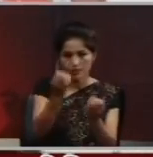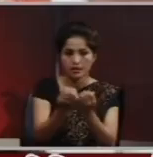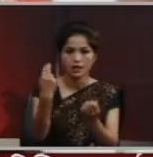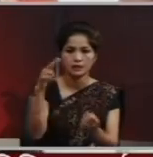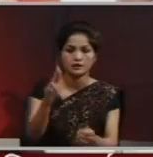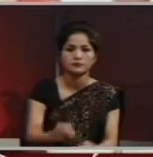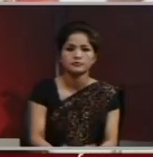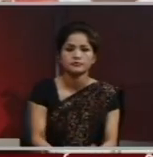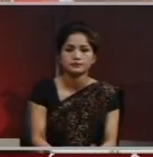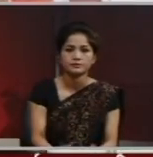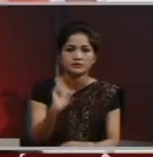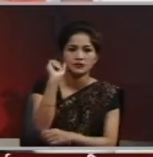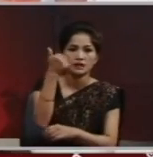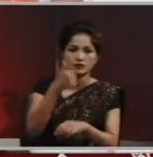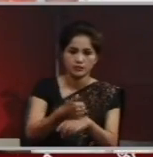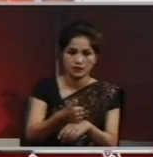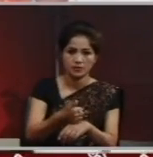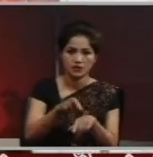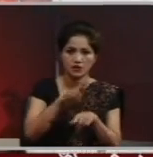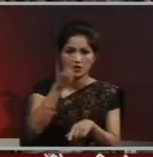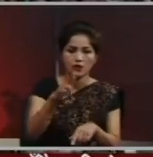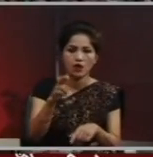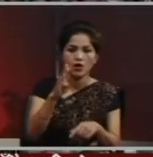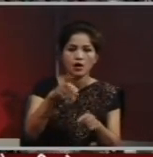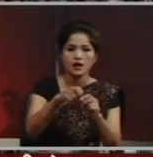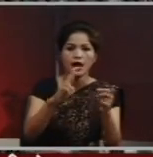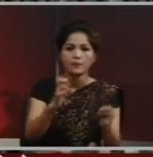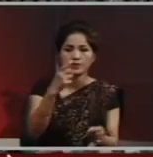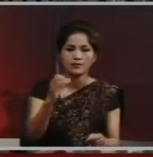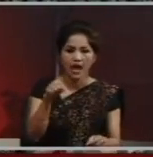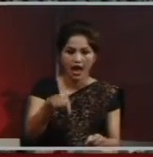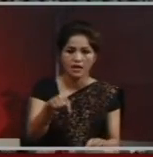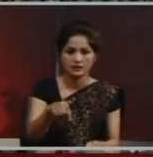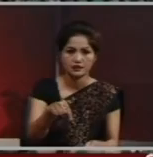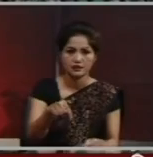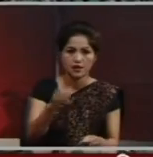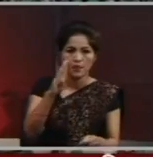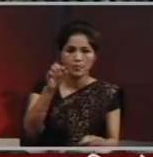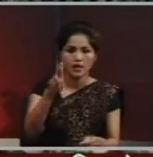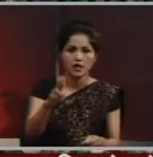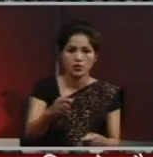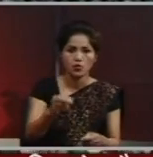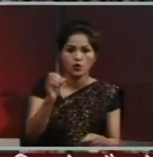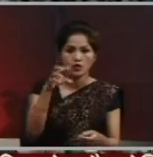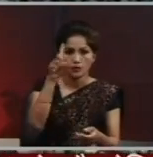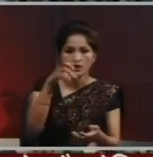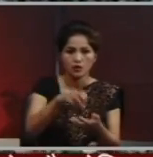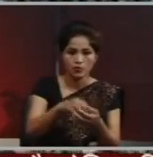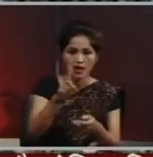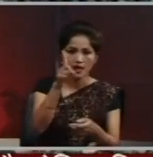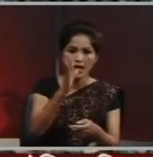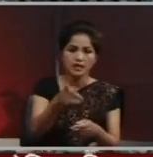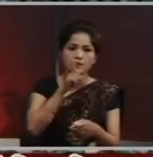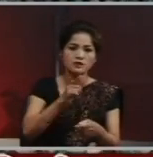थिए। राष्ट्रपति भण्डारी र बाबा रामदेवले आजै बाराको प्रसौनीमा 1.5 वर्ष